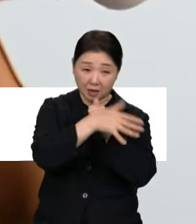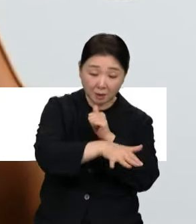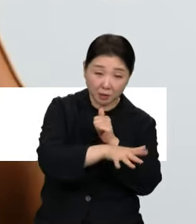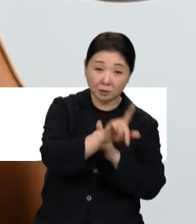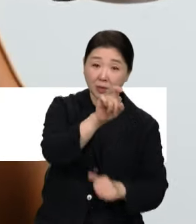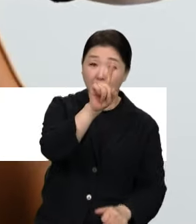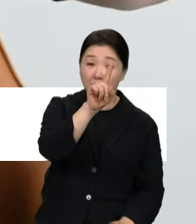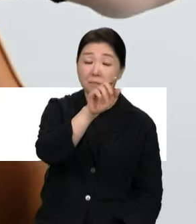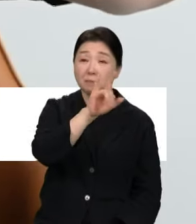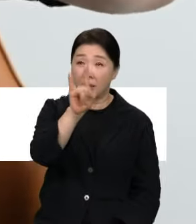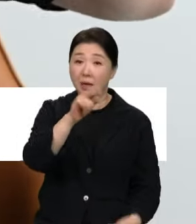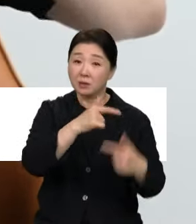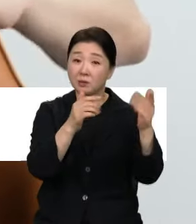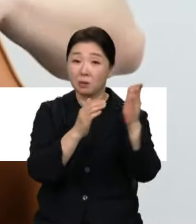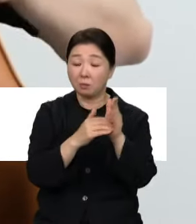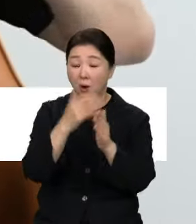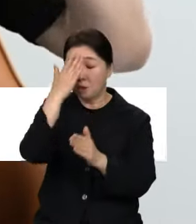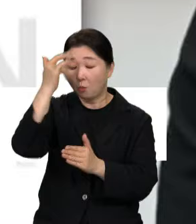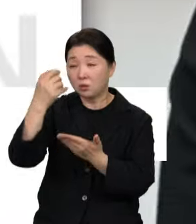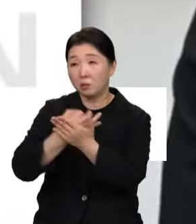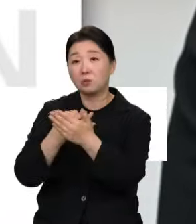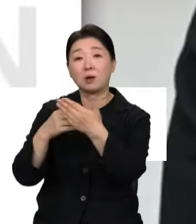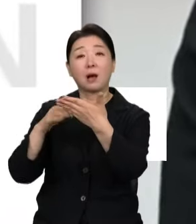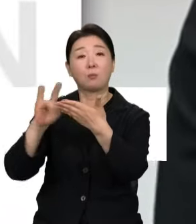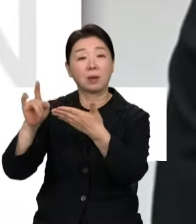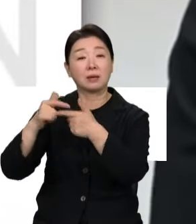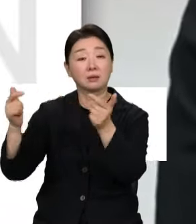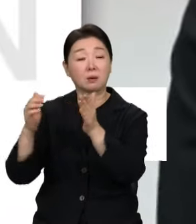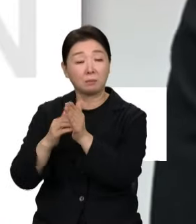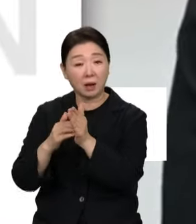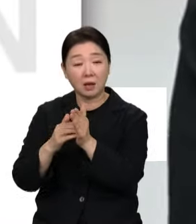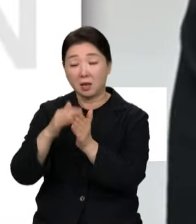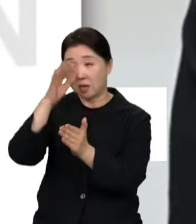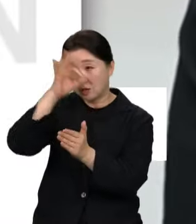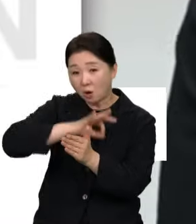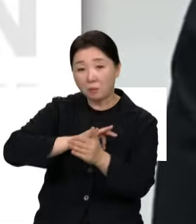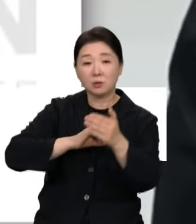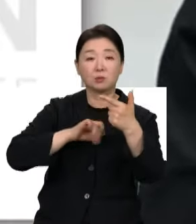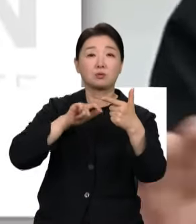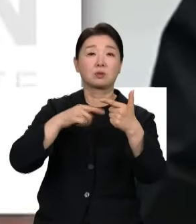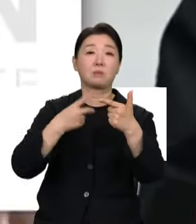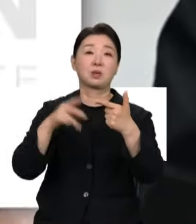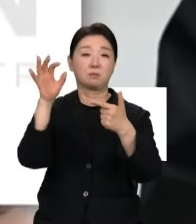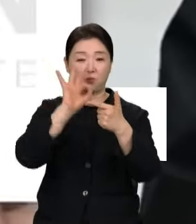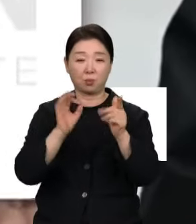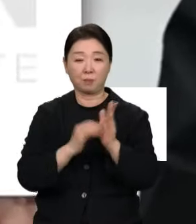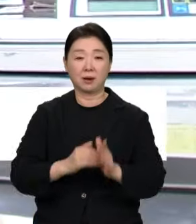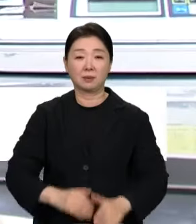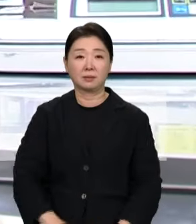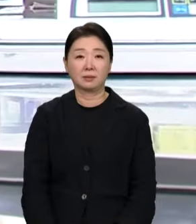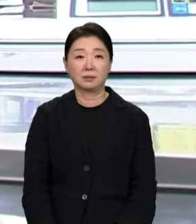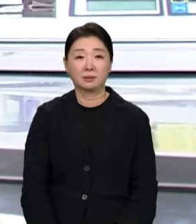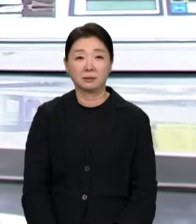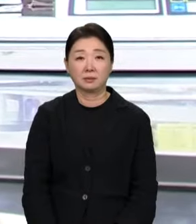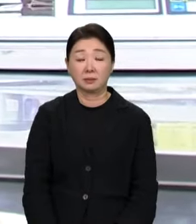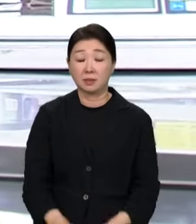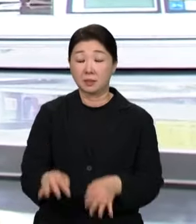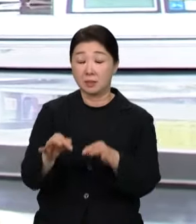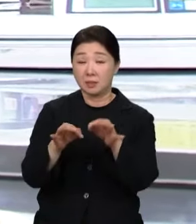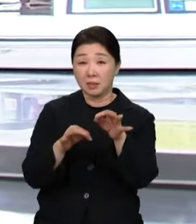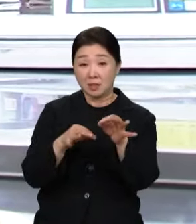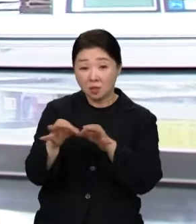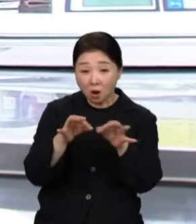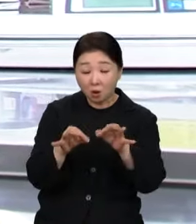11배 늘고 본사 매출이 9배 증가했지만 본사 영업이익률은 6.2%에 그친다고 했습니다. 영업이익이